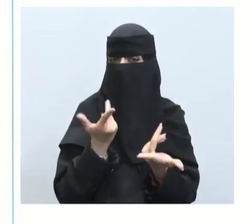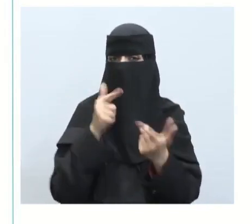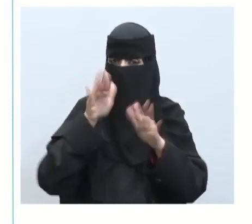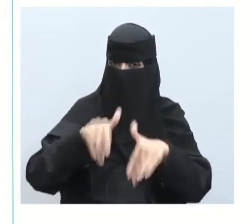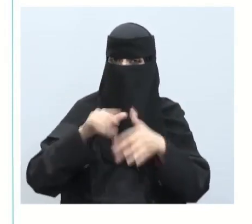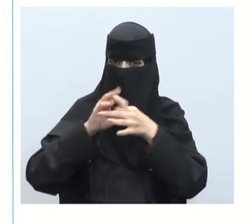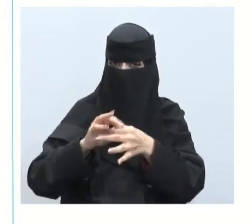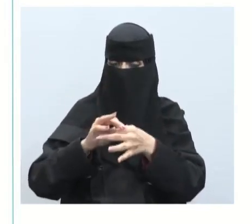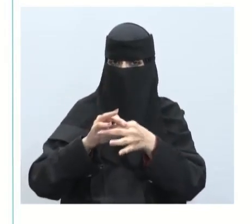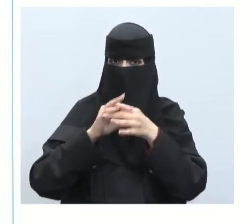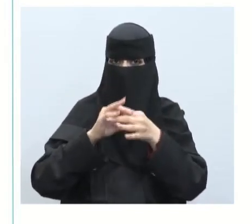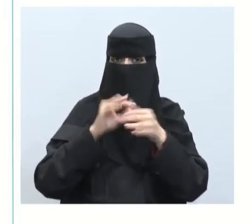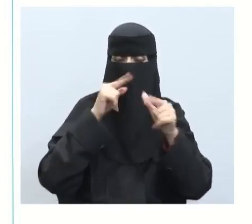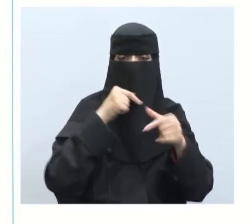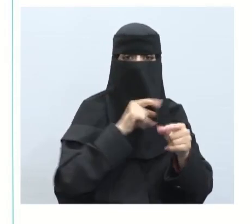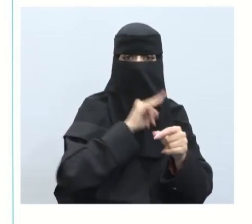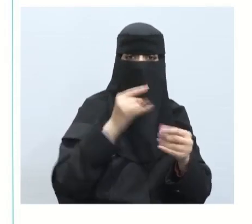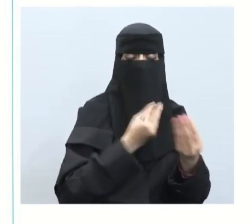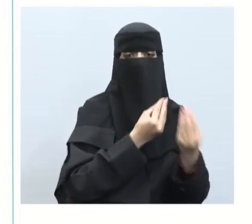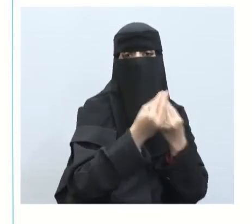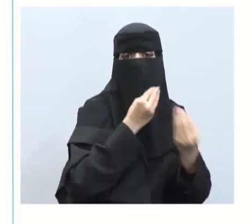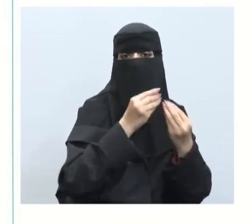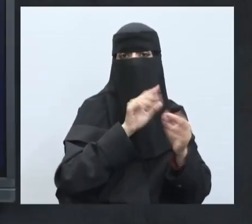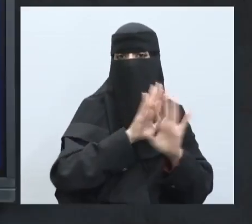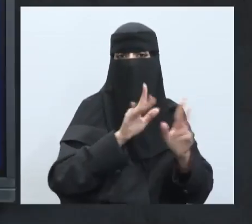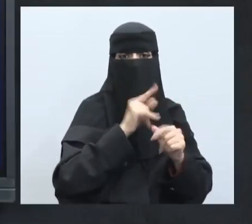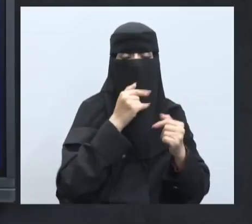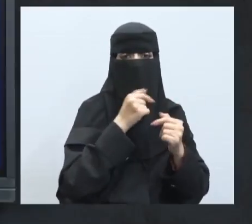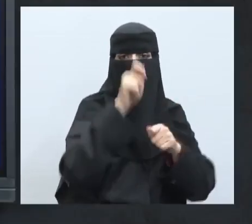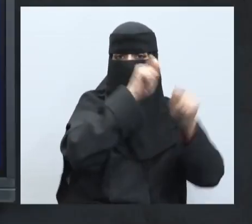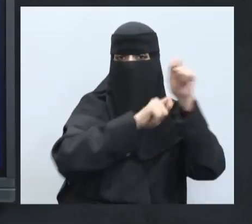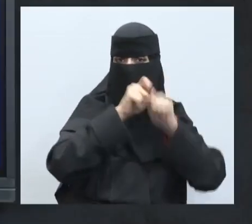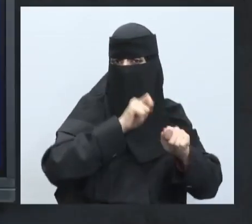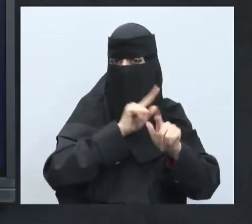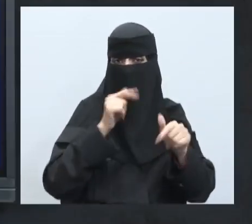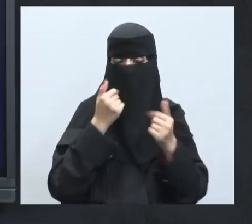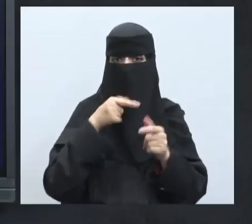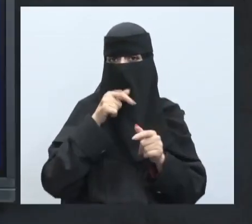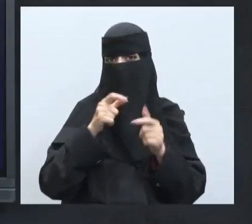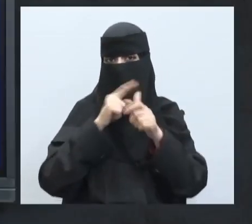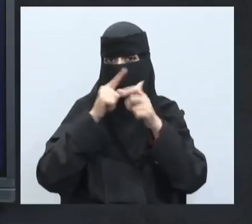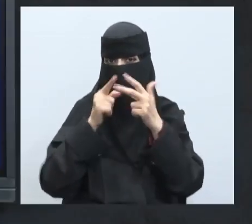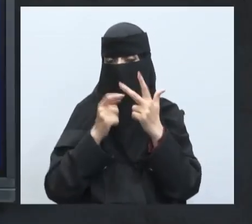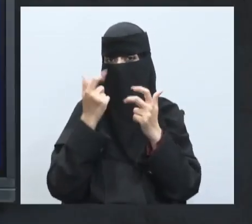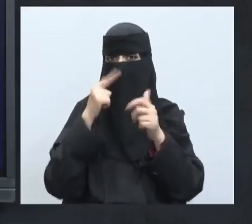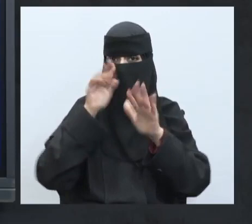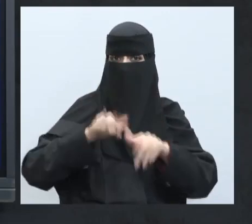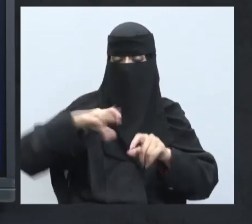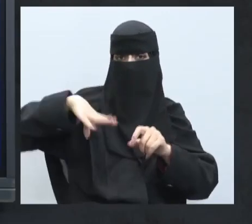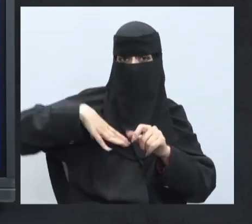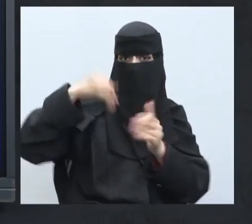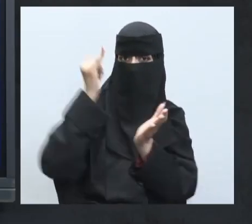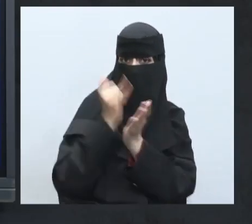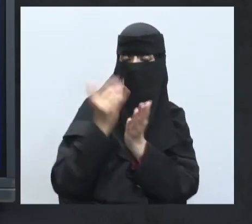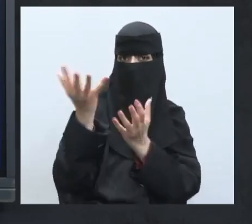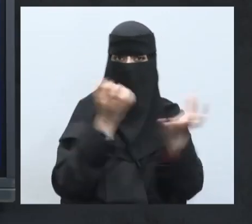نحن ذكرنا ثلاث نقاط سابقا ذكرنا المدير يجمع المعلومات ويتاكد من صحتها